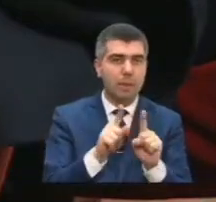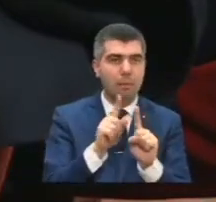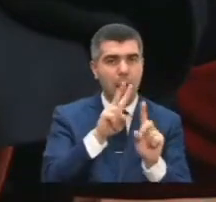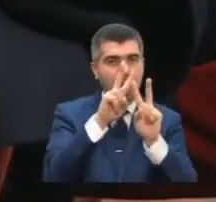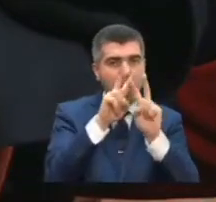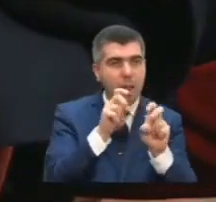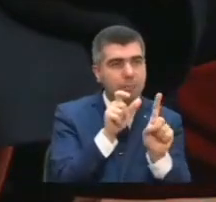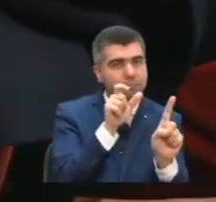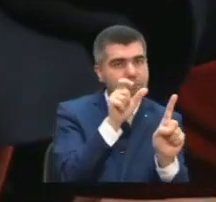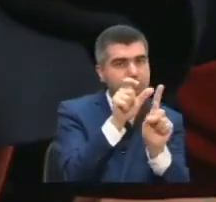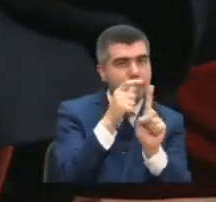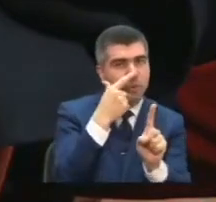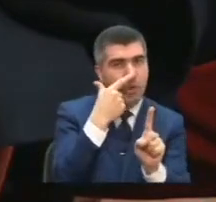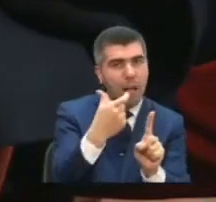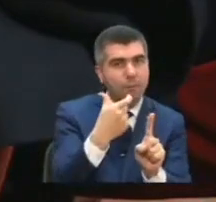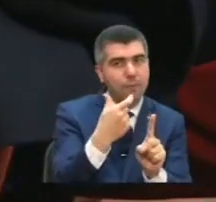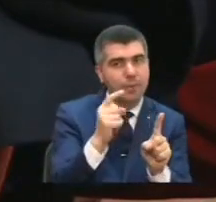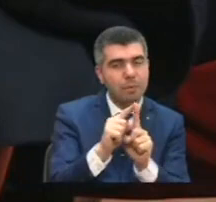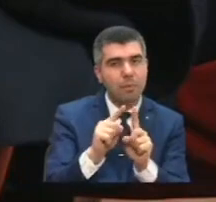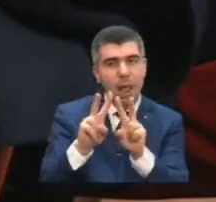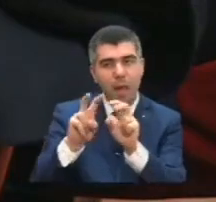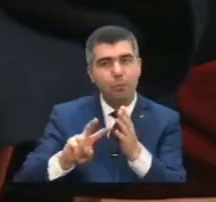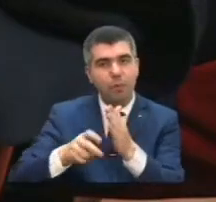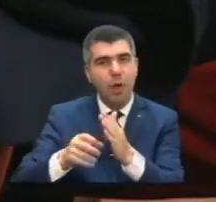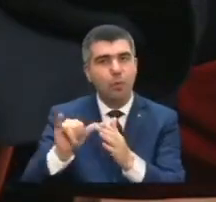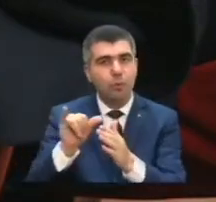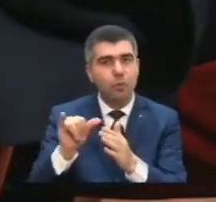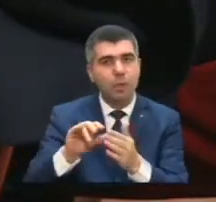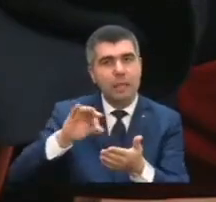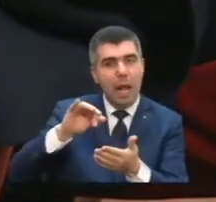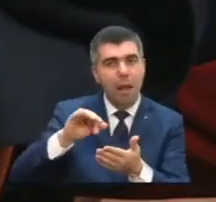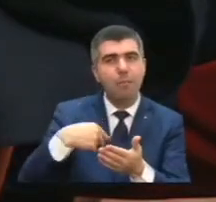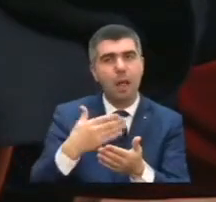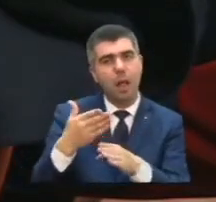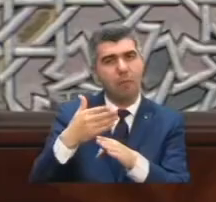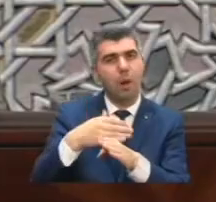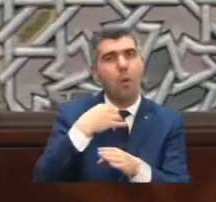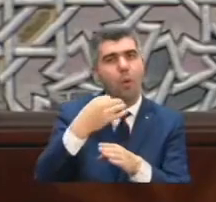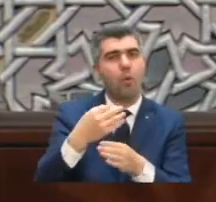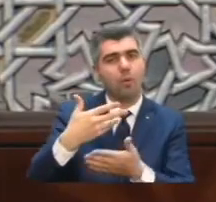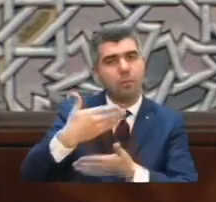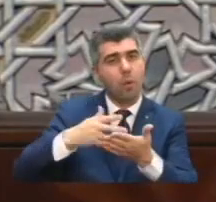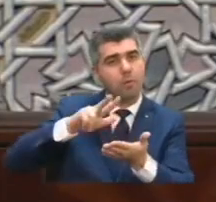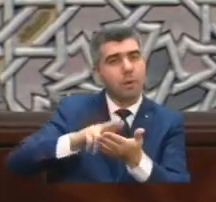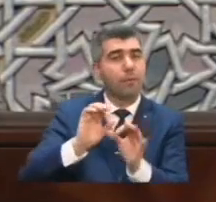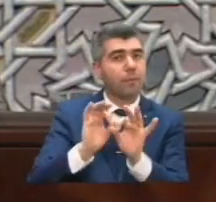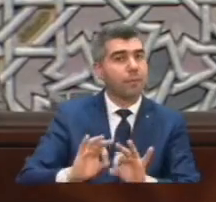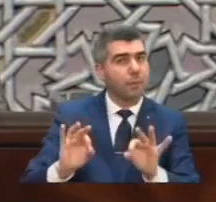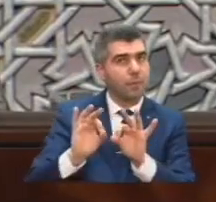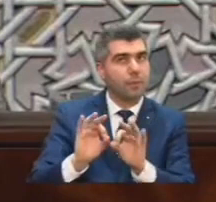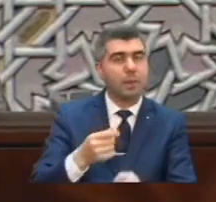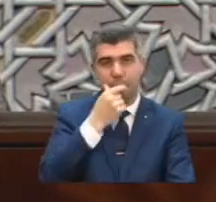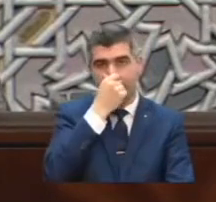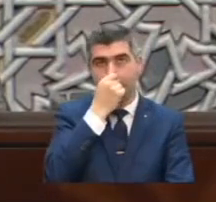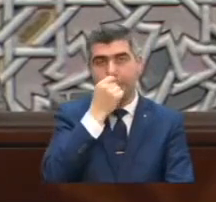ملاحظات، خصنا نوصلوا لواحد التوافق، من سيقوم بماذا. اما فيما يتعلق. شكرا السيد الوزير، شكرا